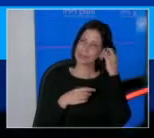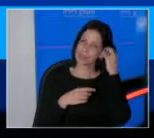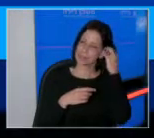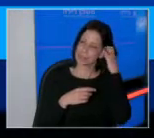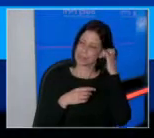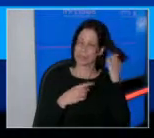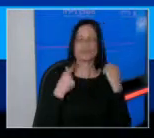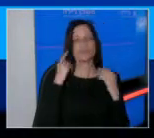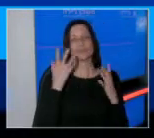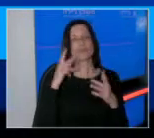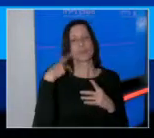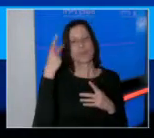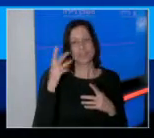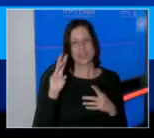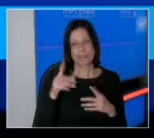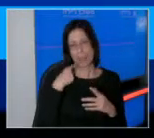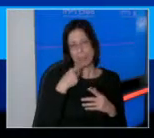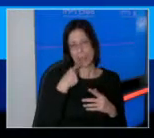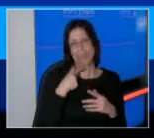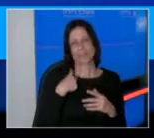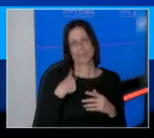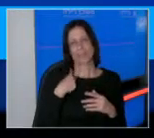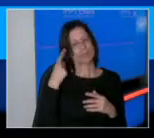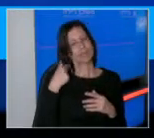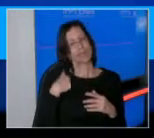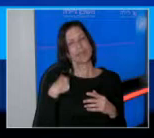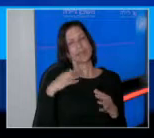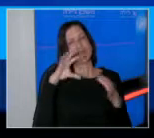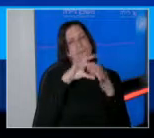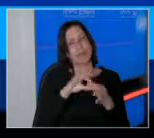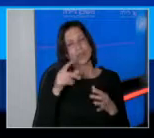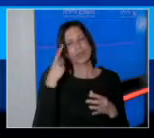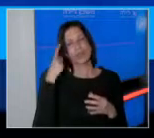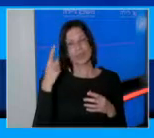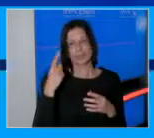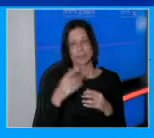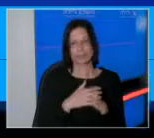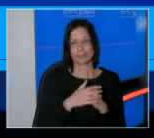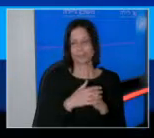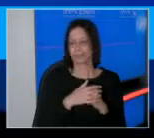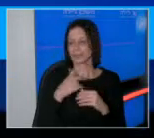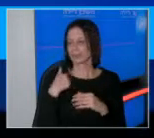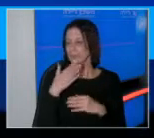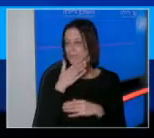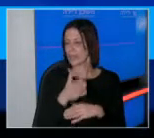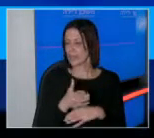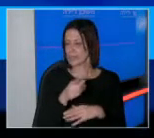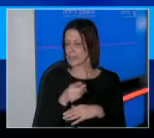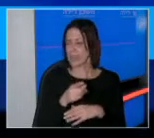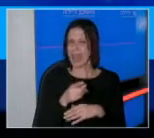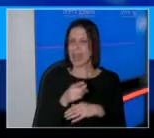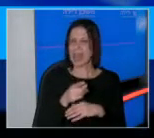שמעת את מה שפרופסור שנהב אומר, ואני, את יודעת, אני מחבר אותך, כי אנחנו יודעים, בוא נכנס רגע לאסי, לפני